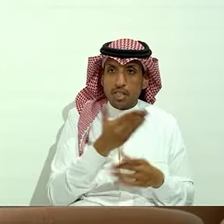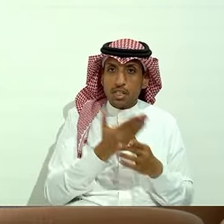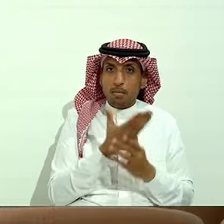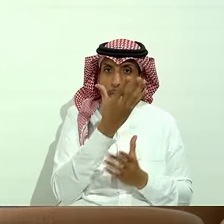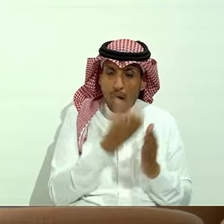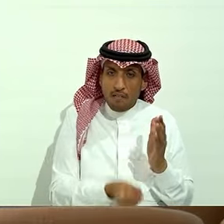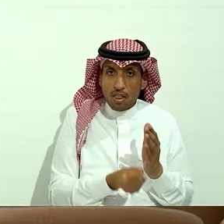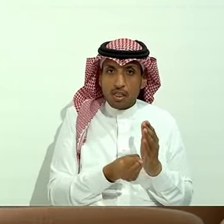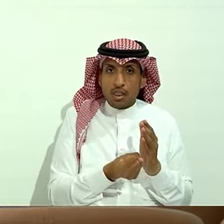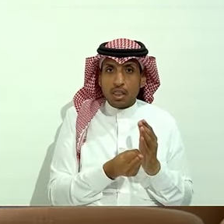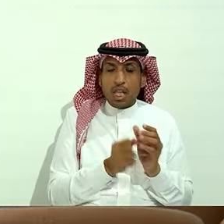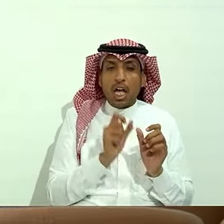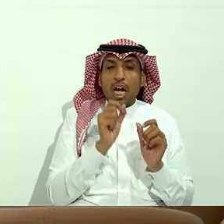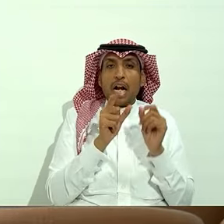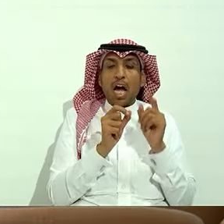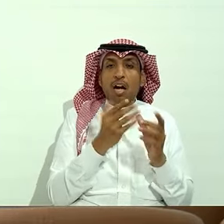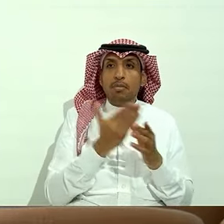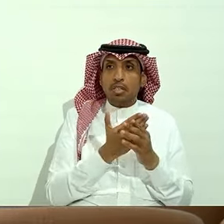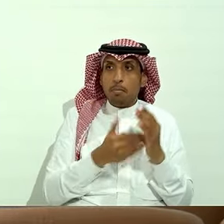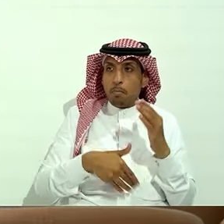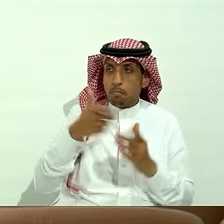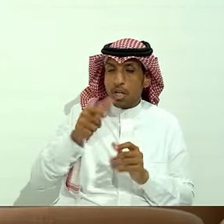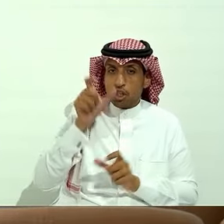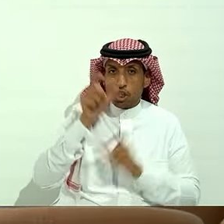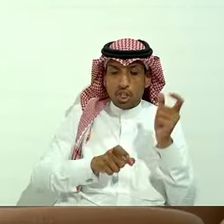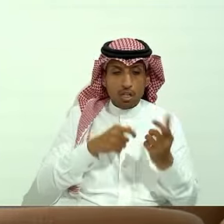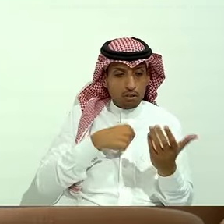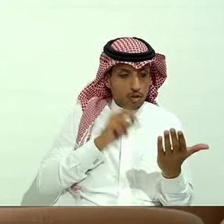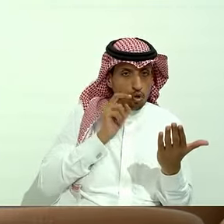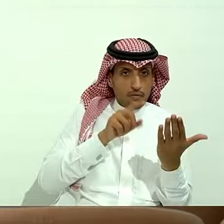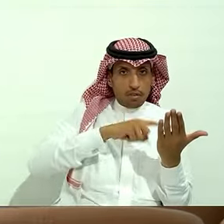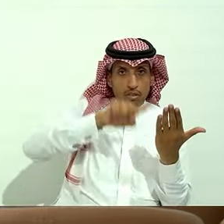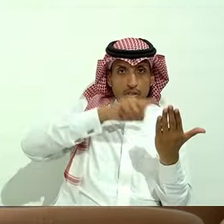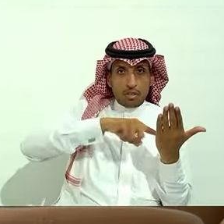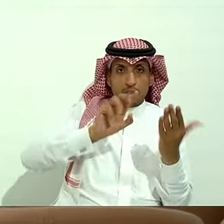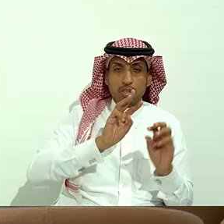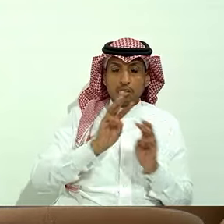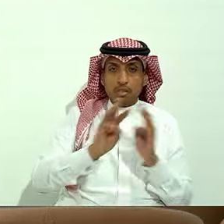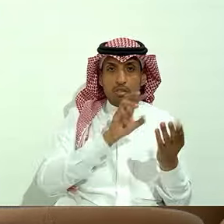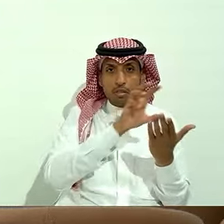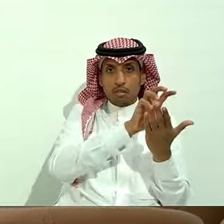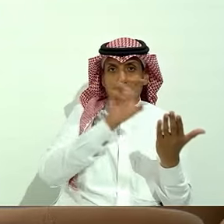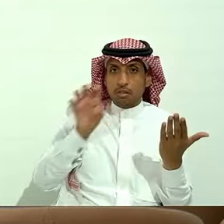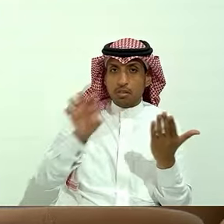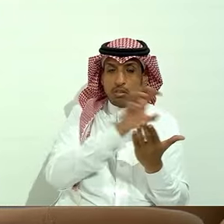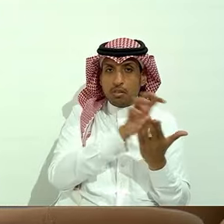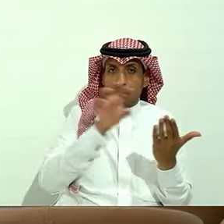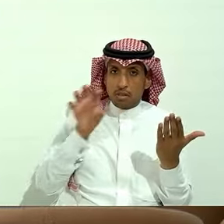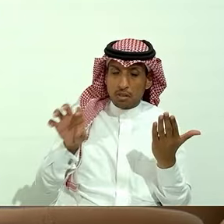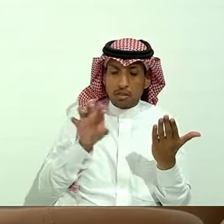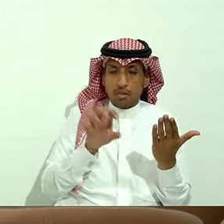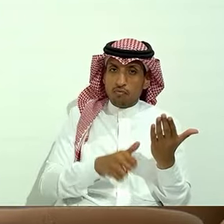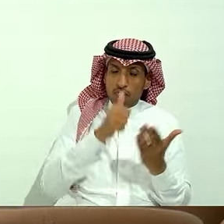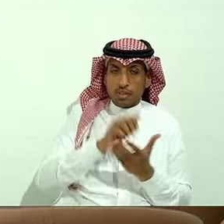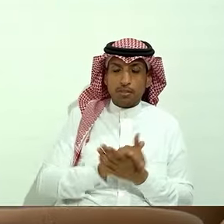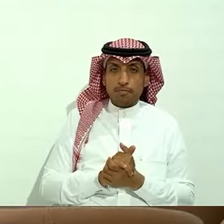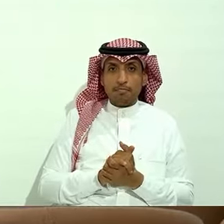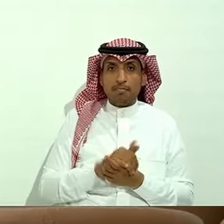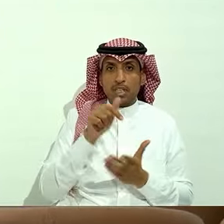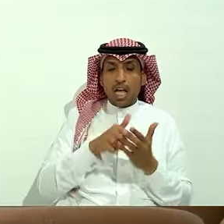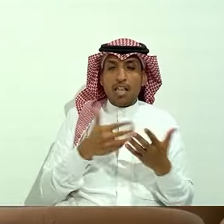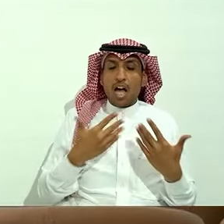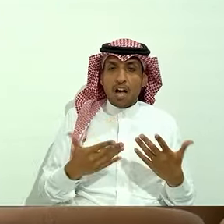يتوثق ديجيتالي عشان نقدر المصممين من ياخدوها وبيست كوبي بيست سكانت أب، هذا